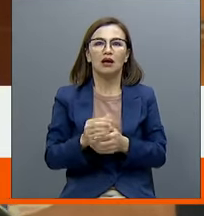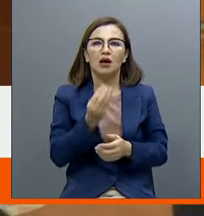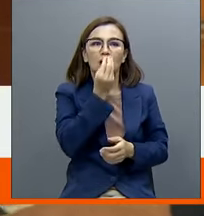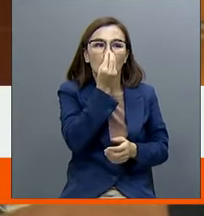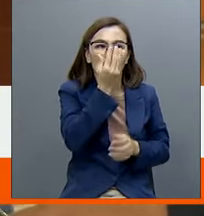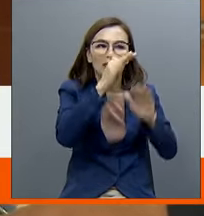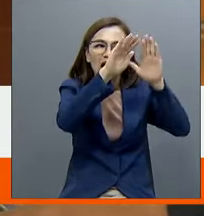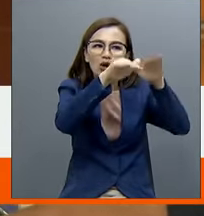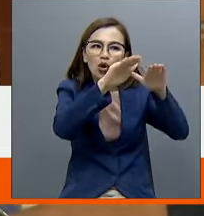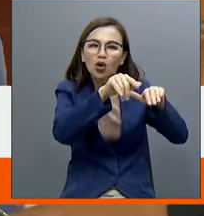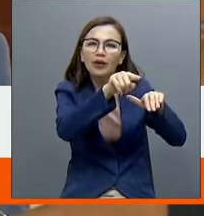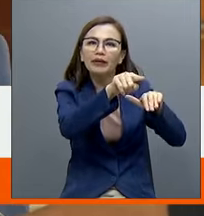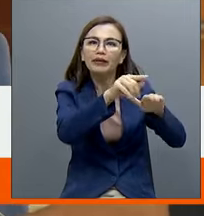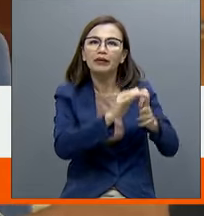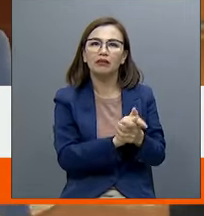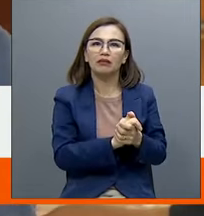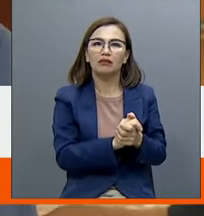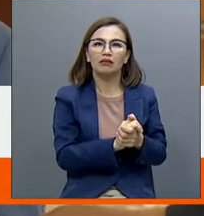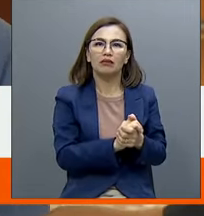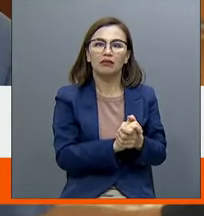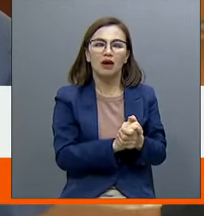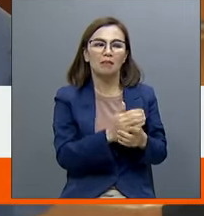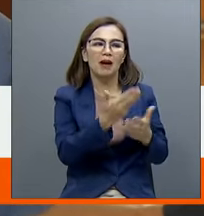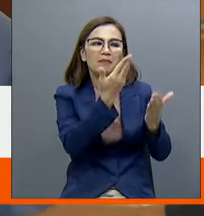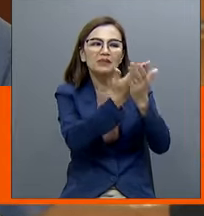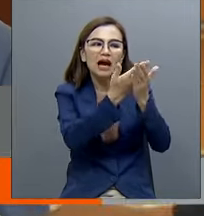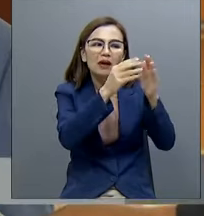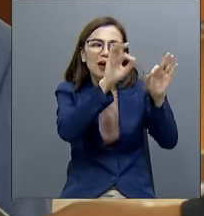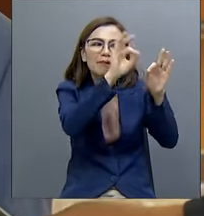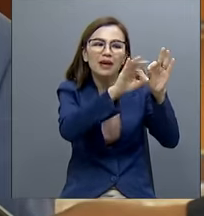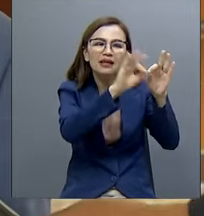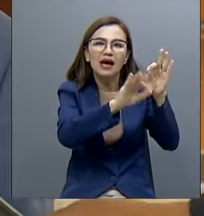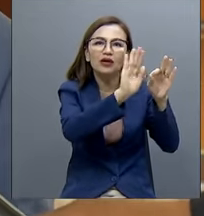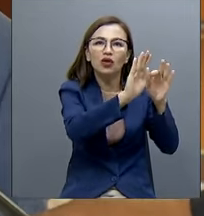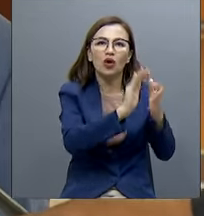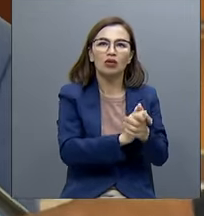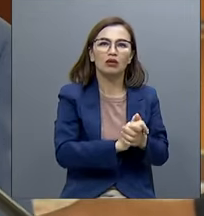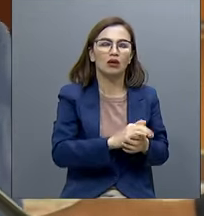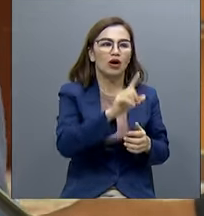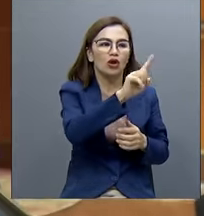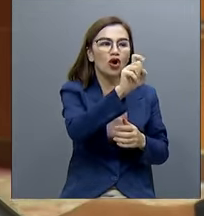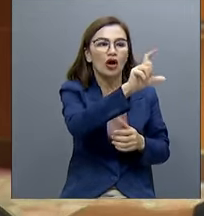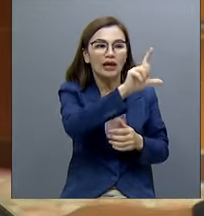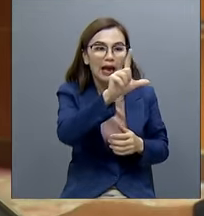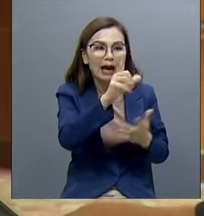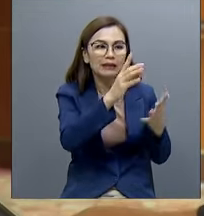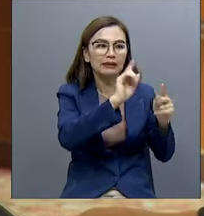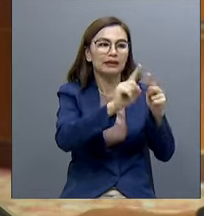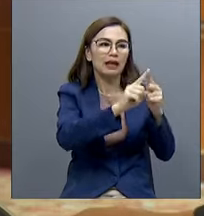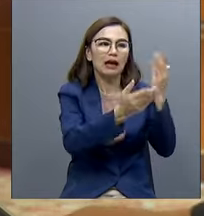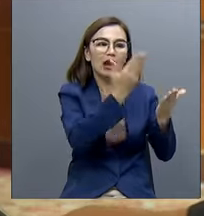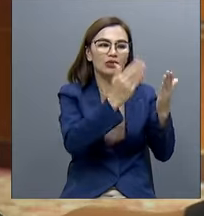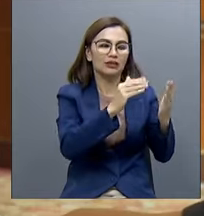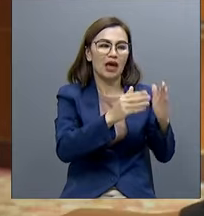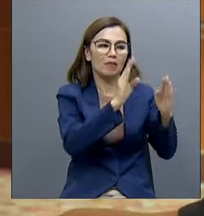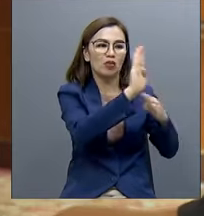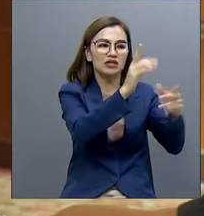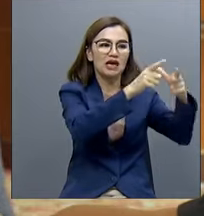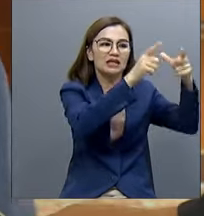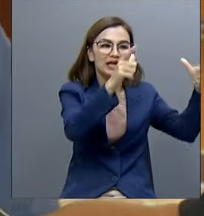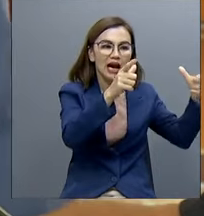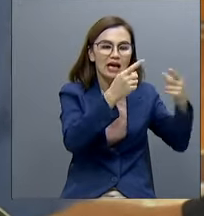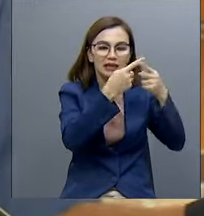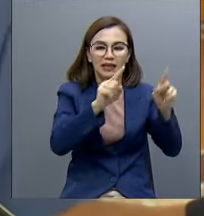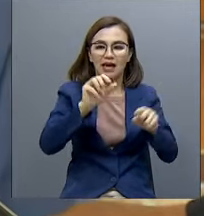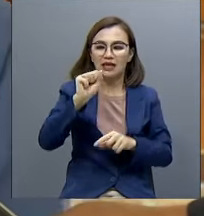เนี่ยเลดลถลดคอรสเ้าเป็นหลายหลายร้อยล้านใช่เป็นหลายรอยล้านใช่ถูกต้องมั้แต่ไอ้กลุ่มที่คุณกำลังมาบอก S